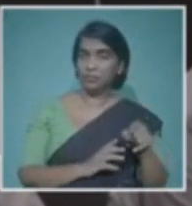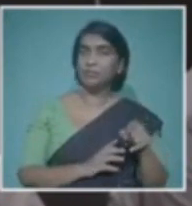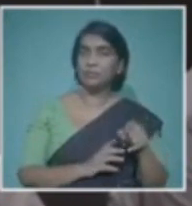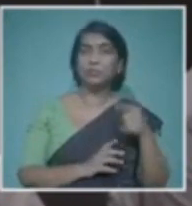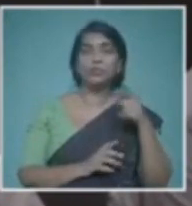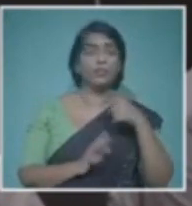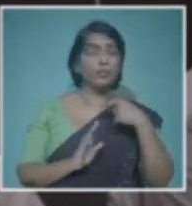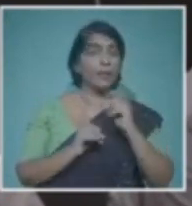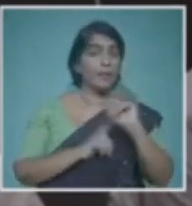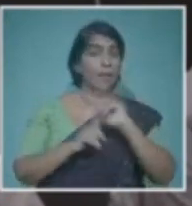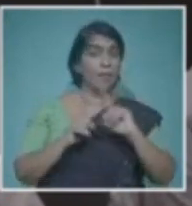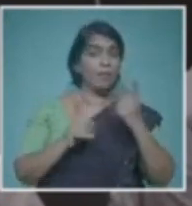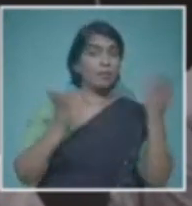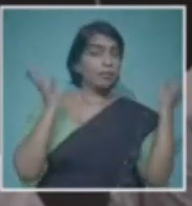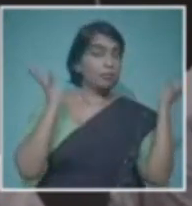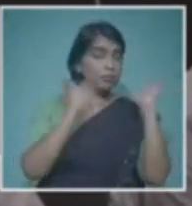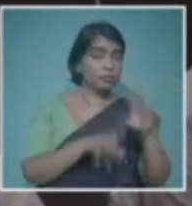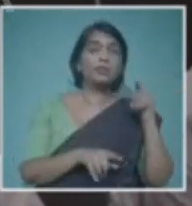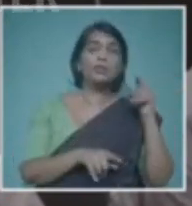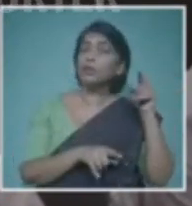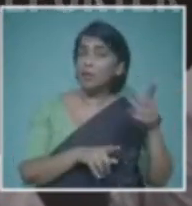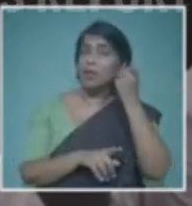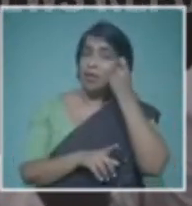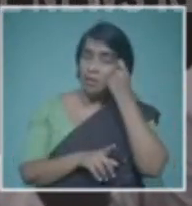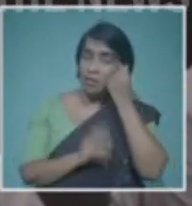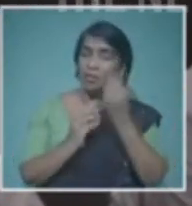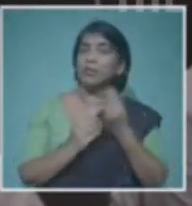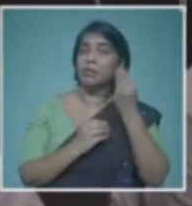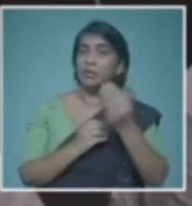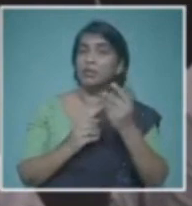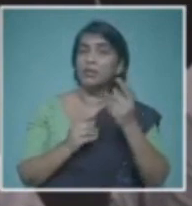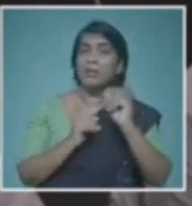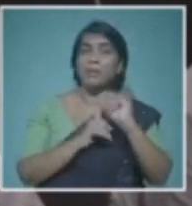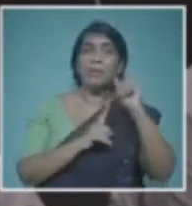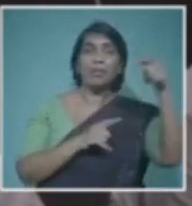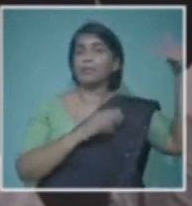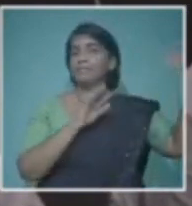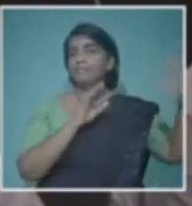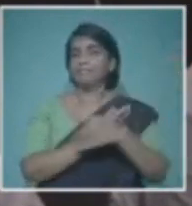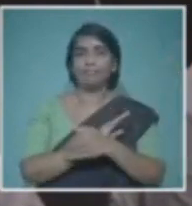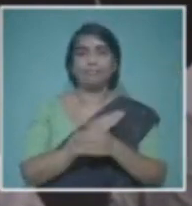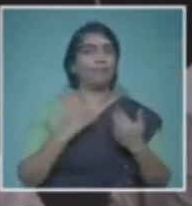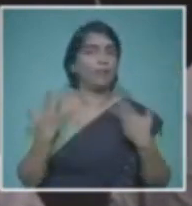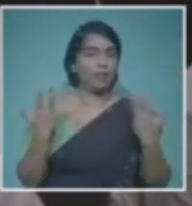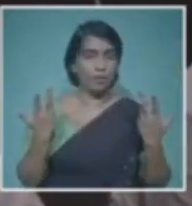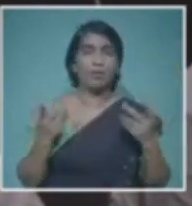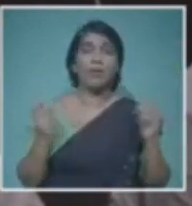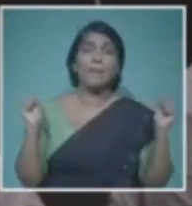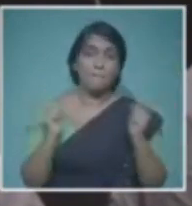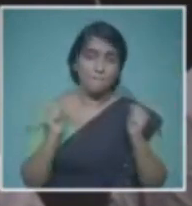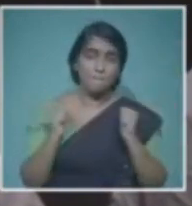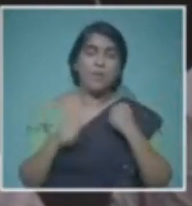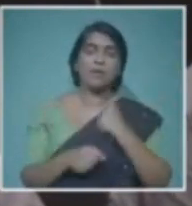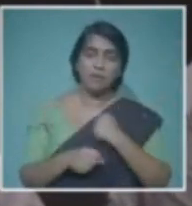මේ පාර්ලිමේන්තුව හන්දියට ආවම ඔවුන්ගේ යෝජනා ටික ඉදිරිපත් කරන්න හන්දියෙන් මෙහාට එන්න දුන්නේ නැහැ. එච්චට